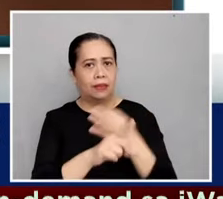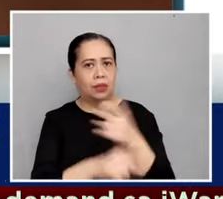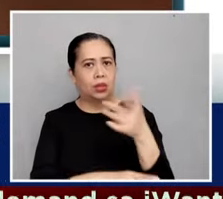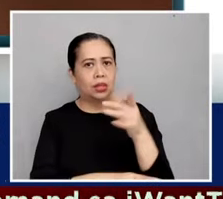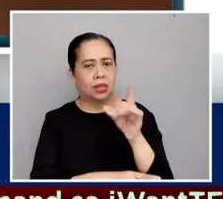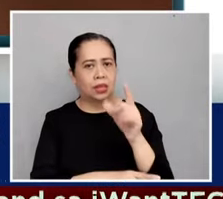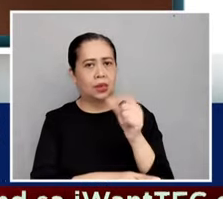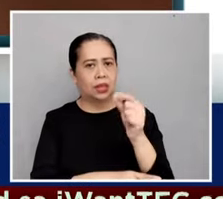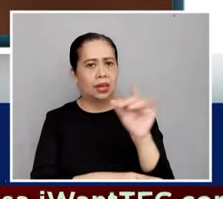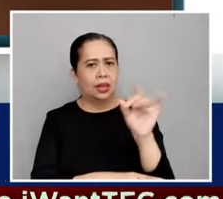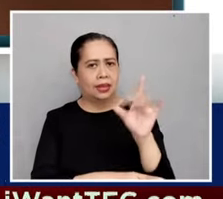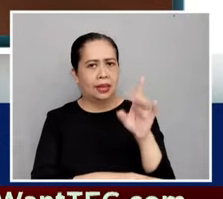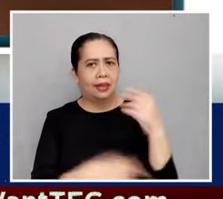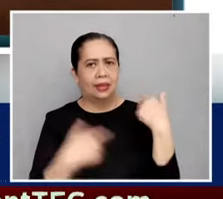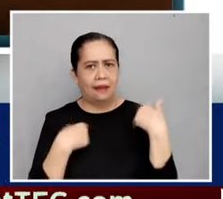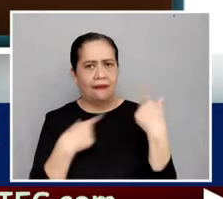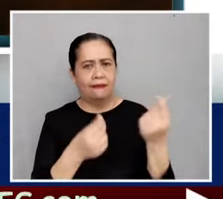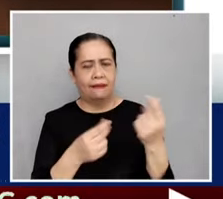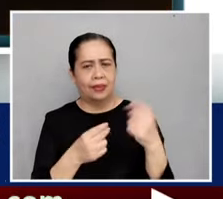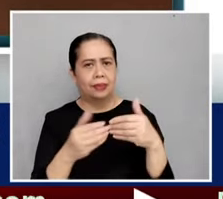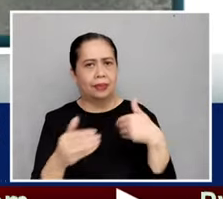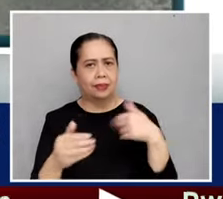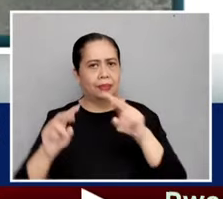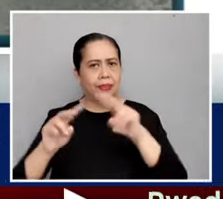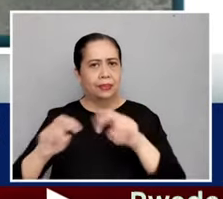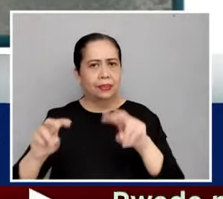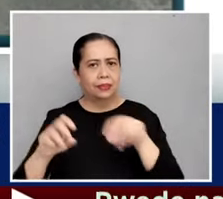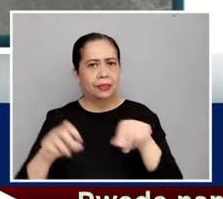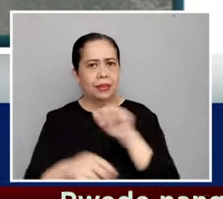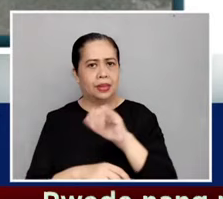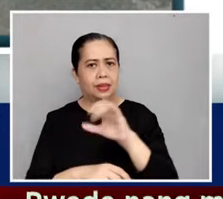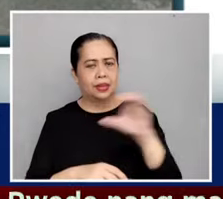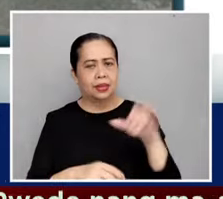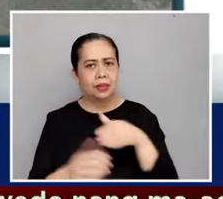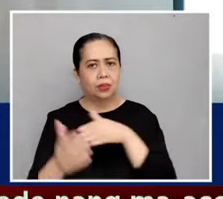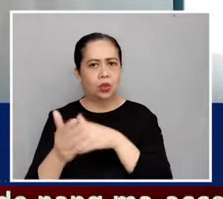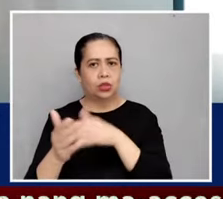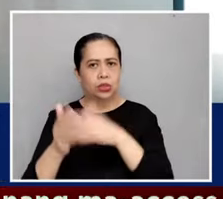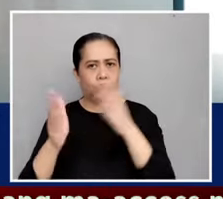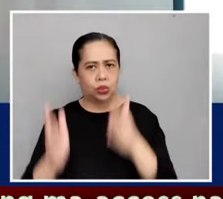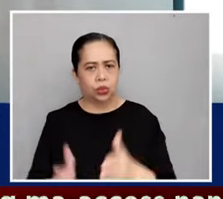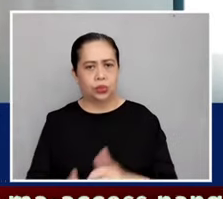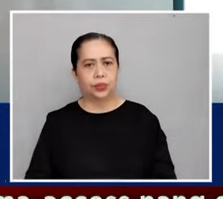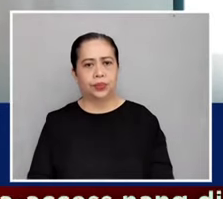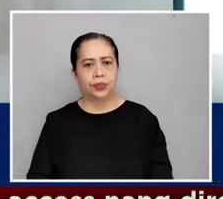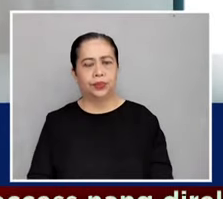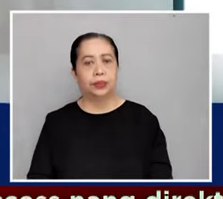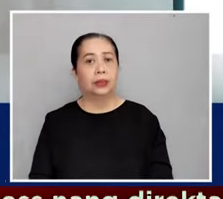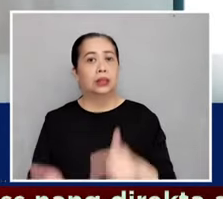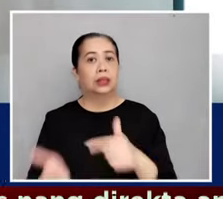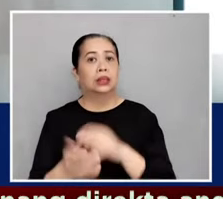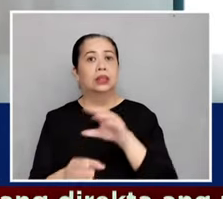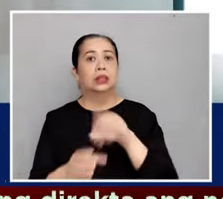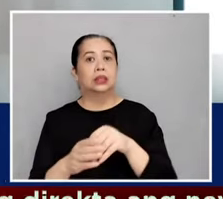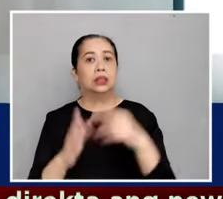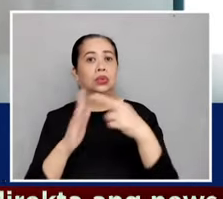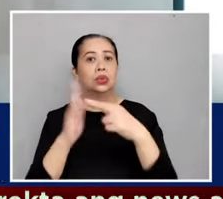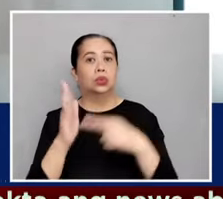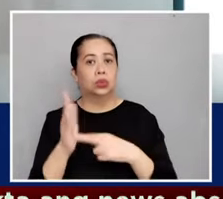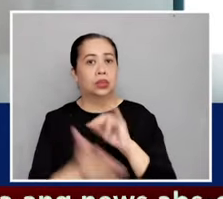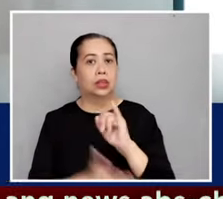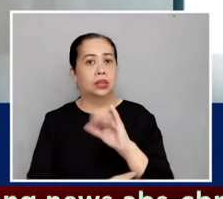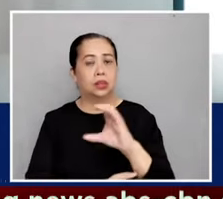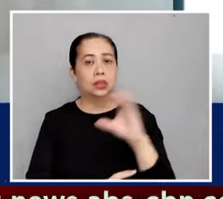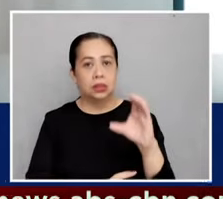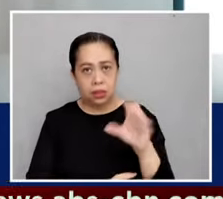pa lang, naglunsad na ng preliminary examination ang ICC prosecutor. It is within the rules of the ICC